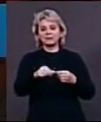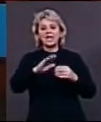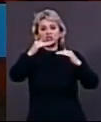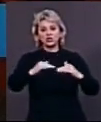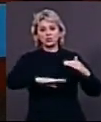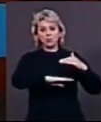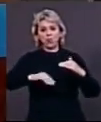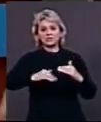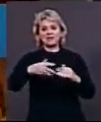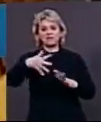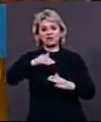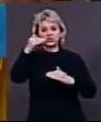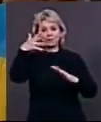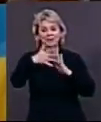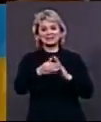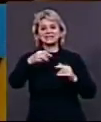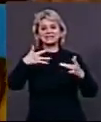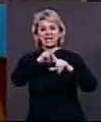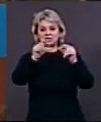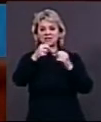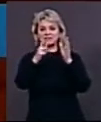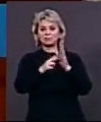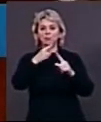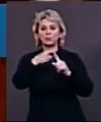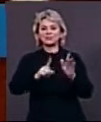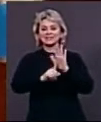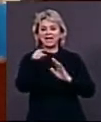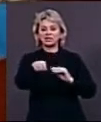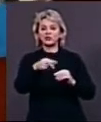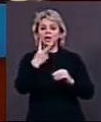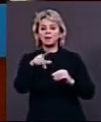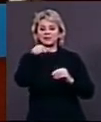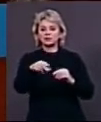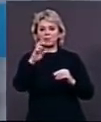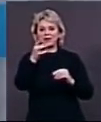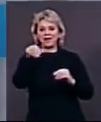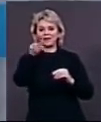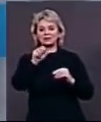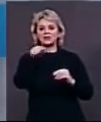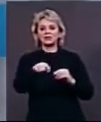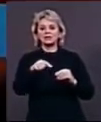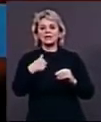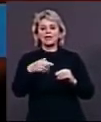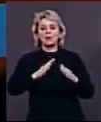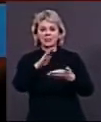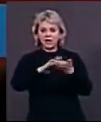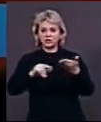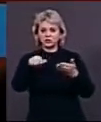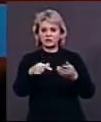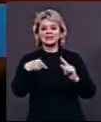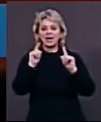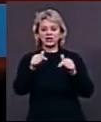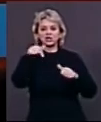Ниже пояса и выше понимания. Театр 18+, запустил на сцене производство бреда. Я решил пойти дальше. Я